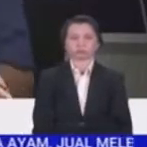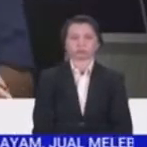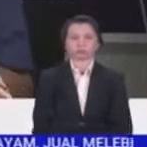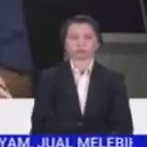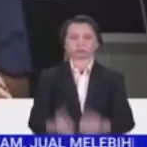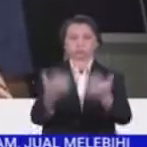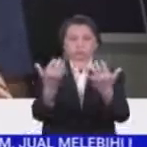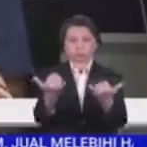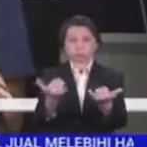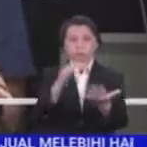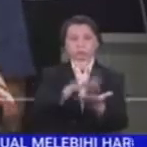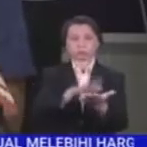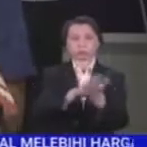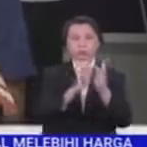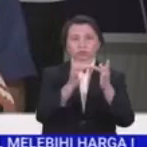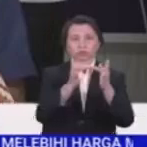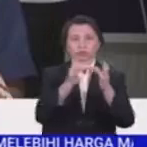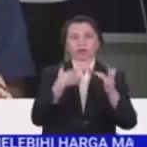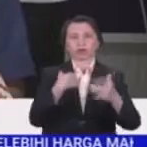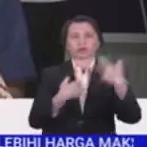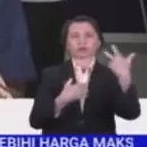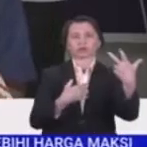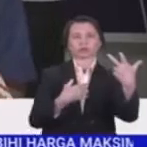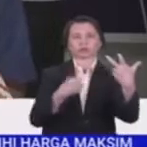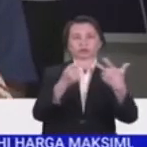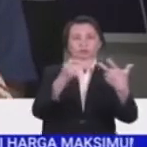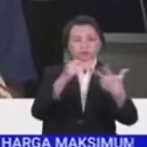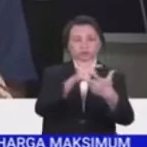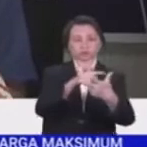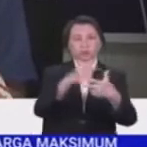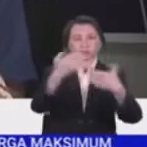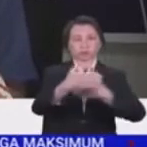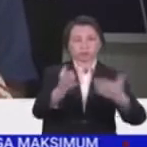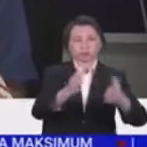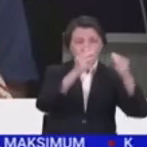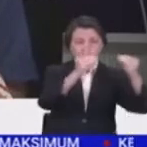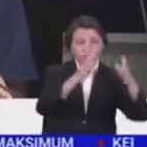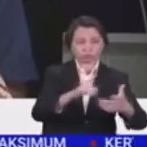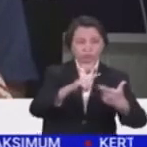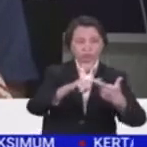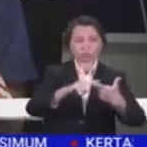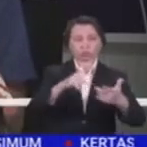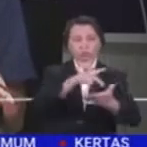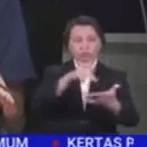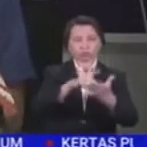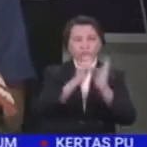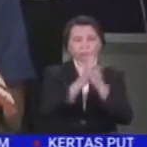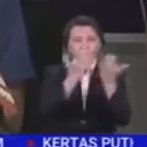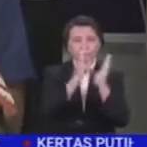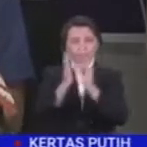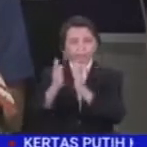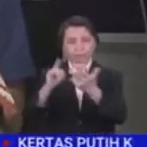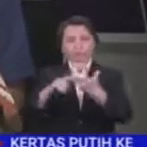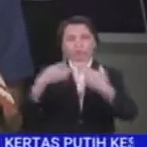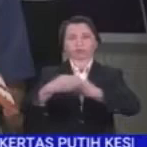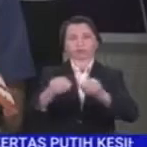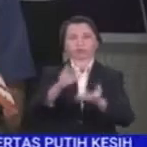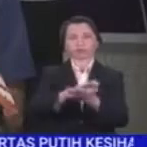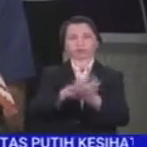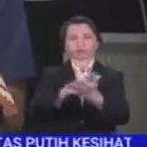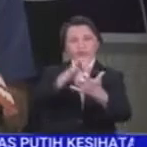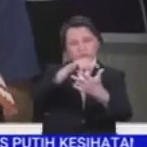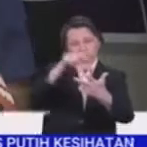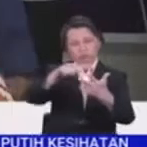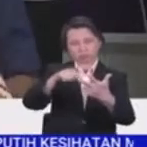Sekarang ini di sekolah internet hanya ada di tiga tempat yang kita sediakan, iaitu di bilik guru, di pusat sumber dan di pejabat sekolah. Tiga